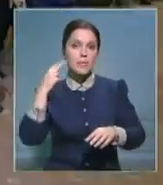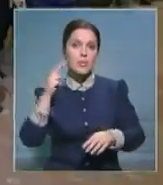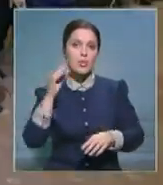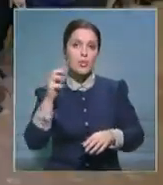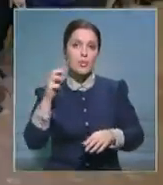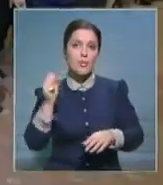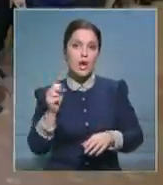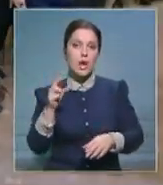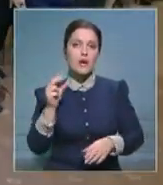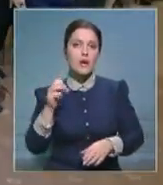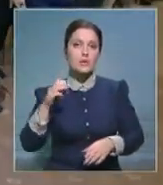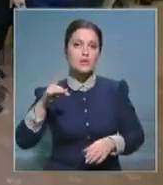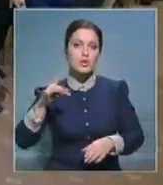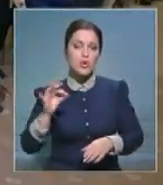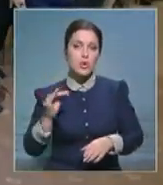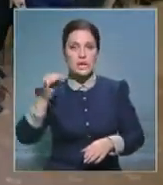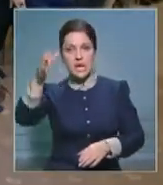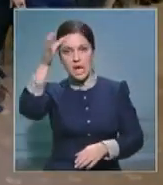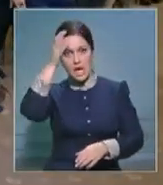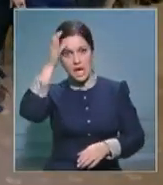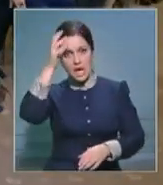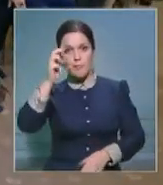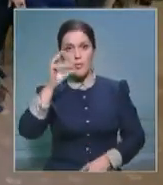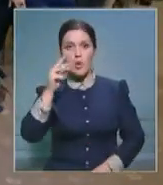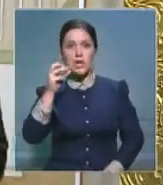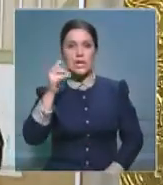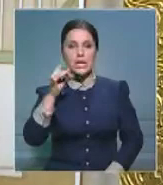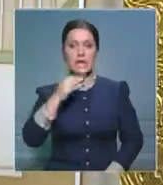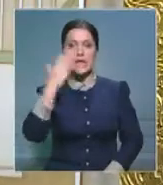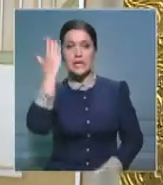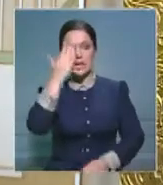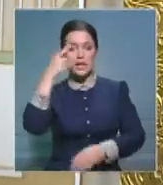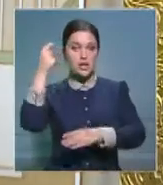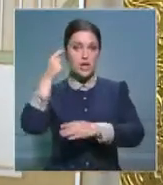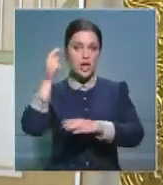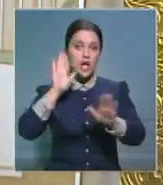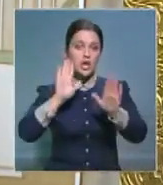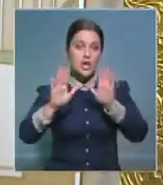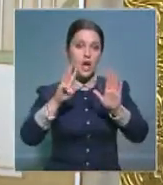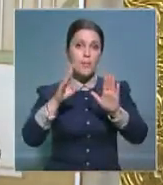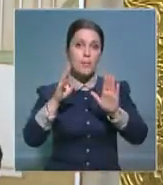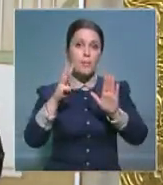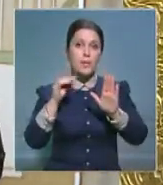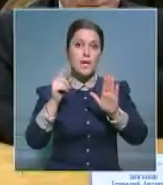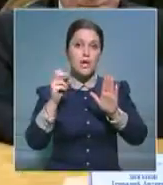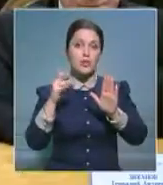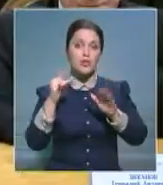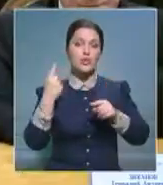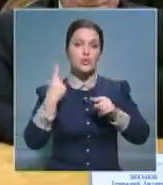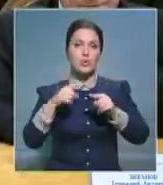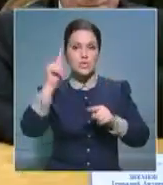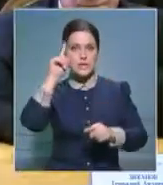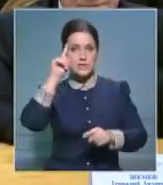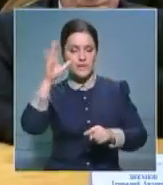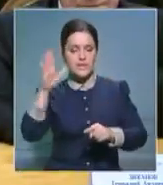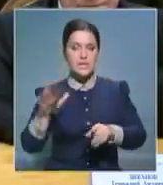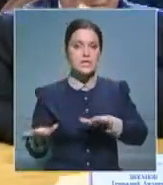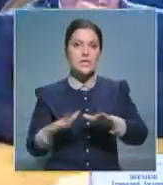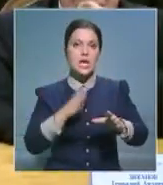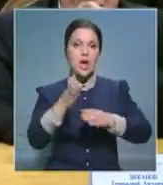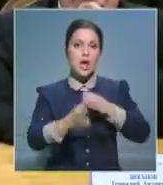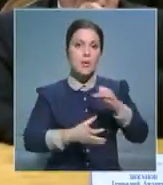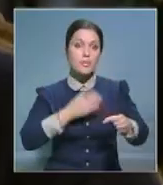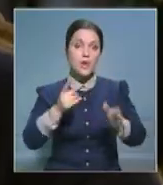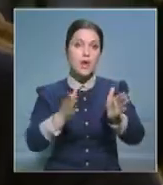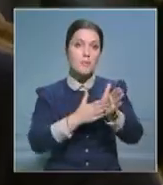Кубы Рауль Кастро, академик Лео Бакерия, кинорежиссер Никита Михалков и другие выдающиеся деятели мира. Отмечу,